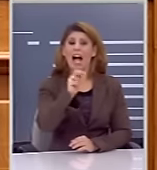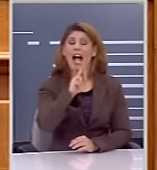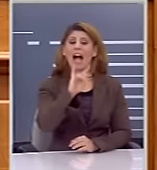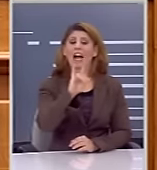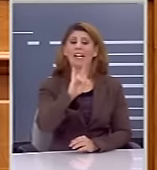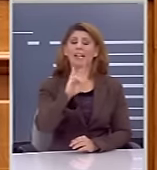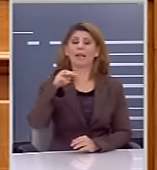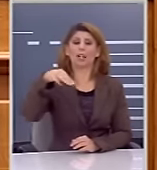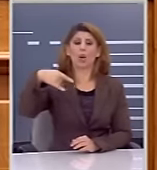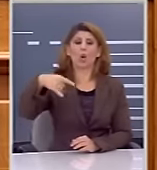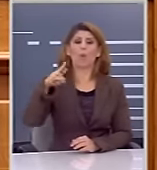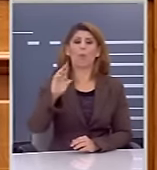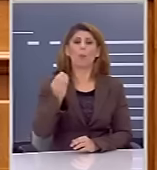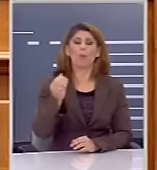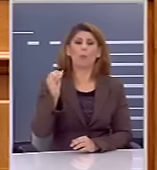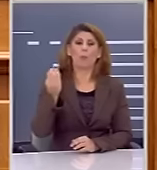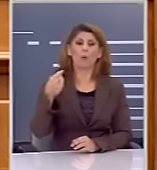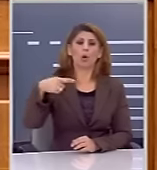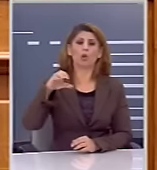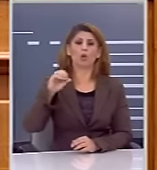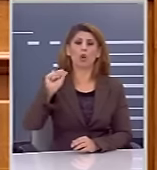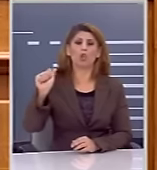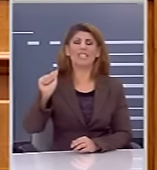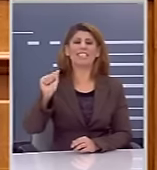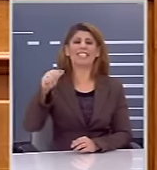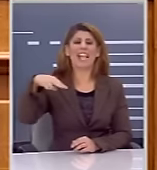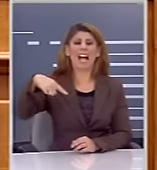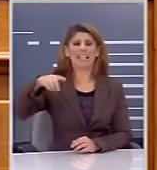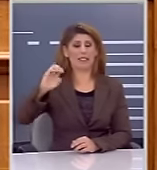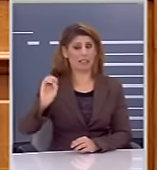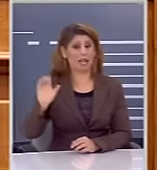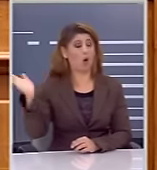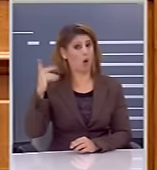Πορτοσάλτα, όταν είπε ότι εμείς θα δεχόμασταν